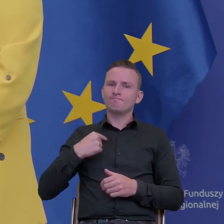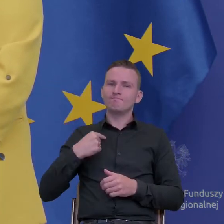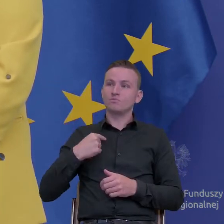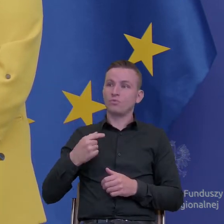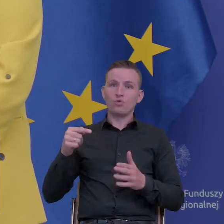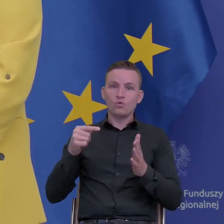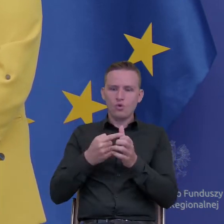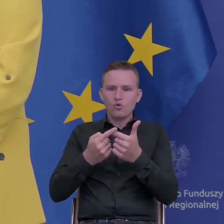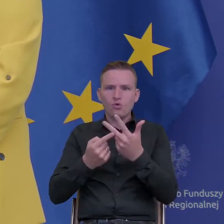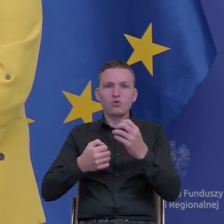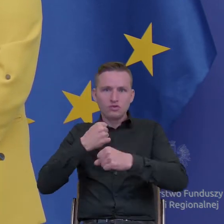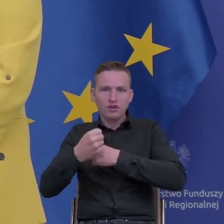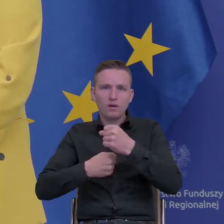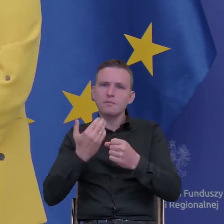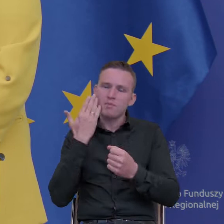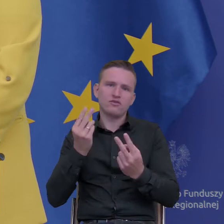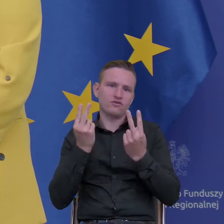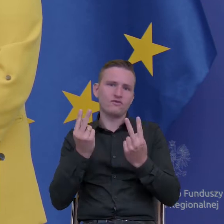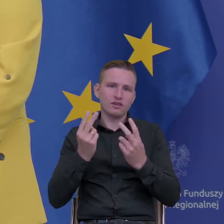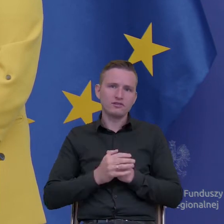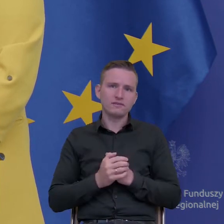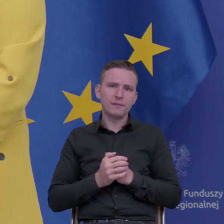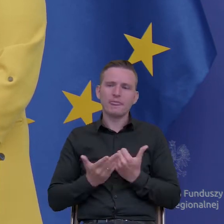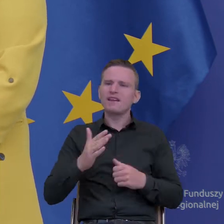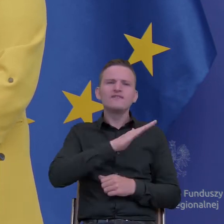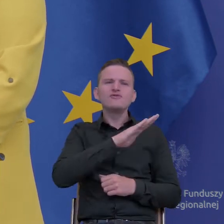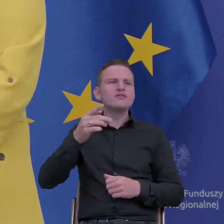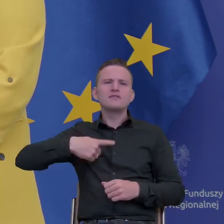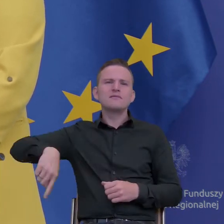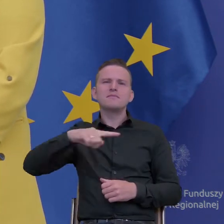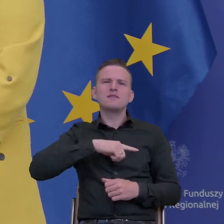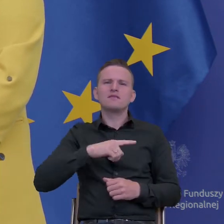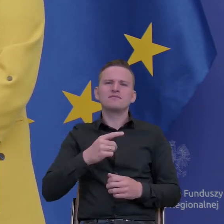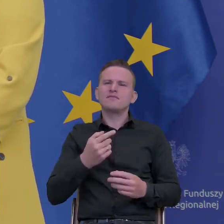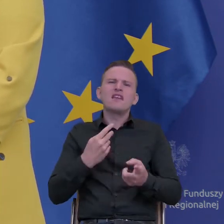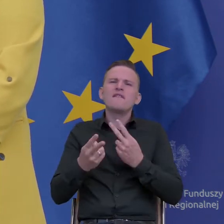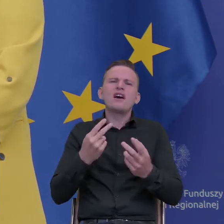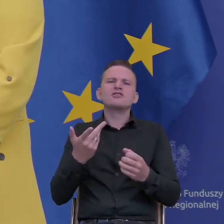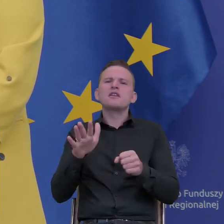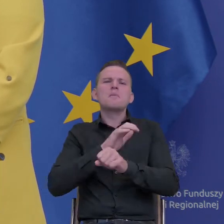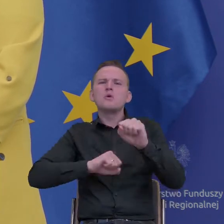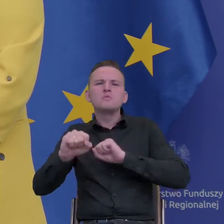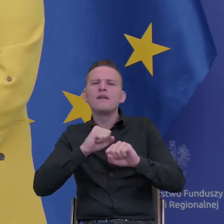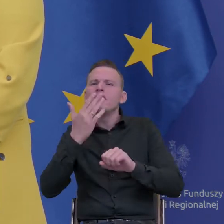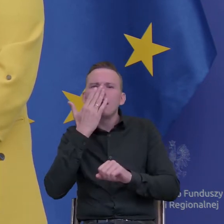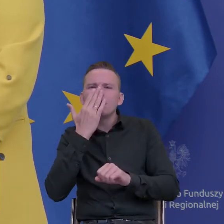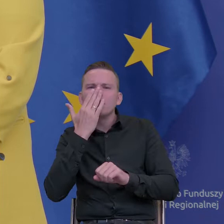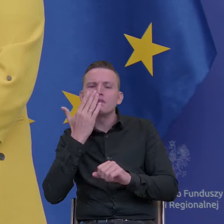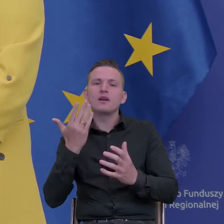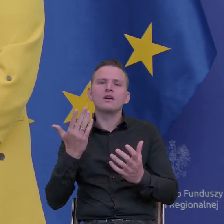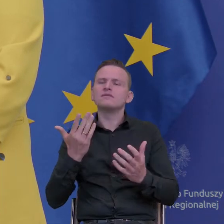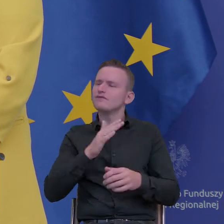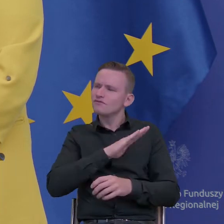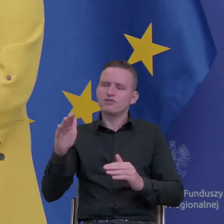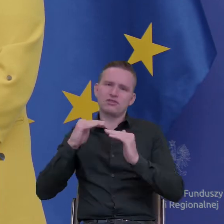stopniu korzystali ze wszystkiego, co nas otacza. Dlatego było nam bardzo trudno wybrać laureatów